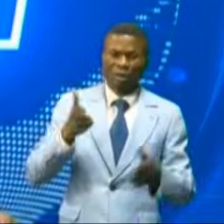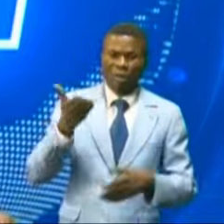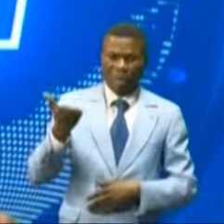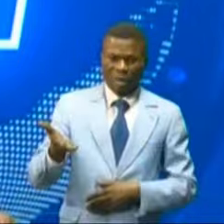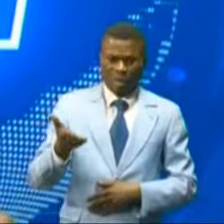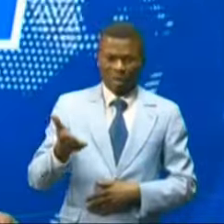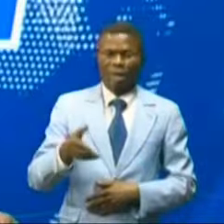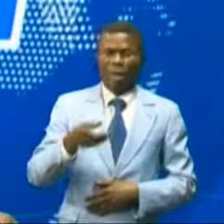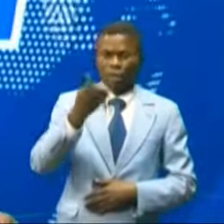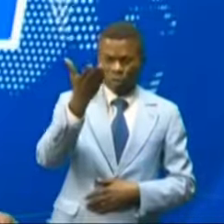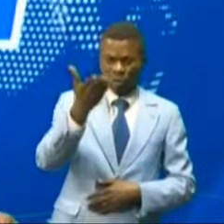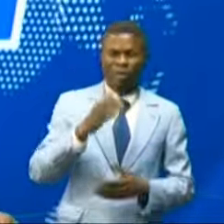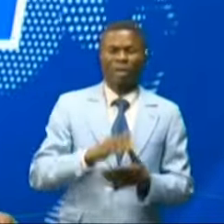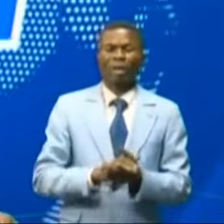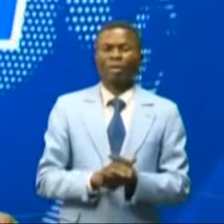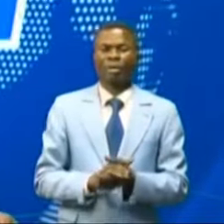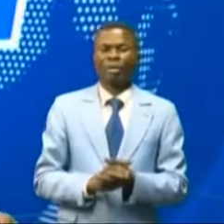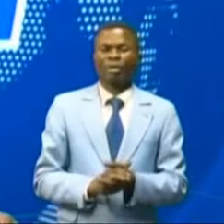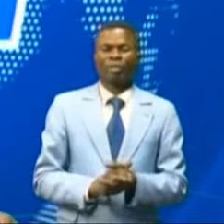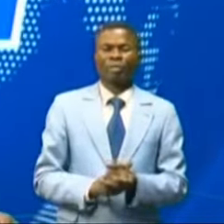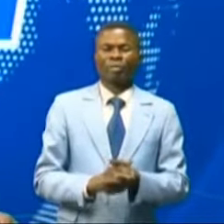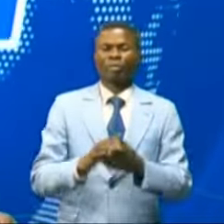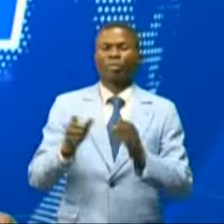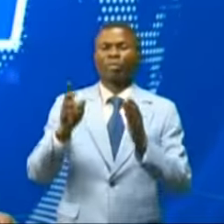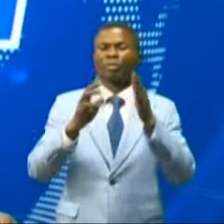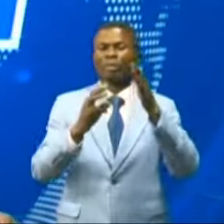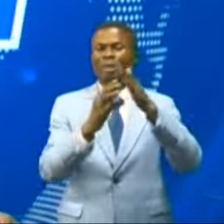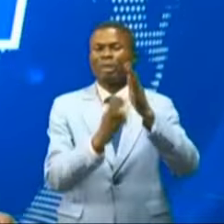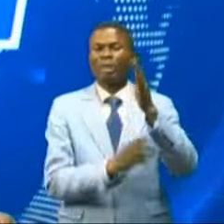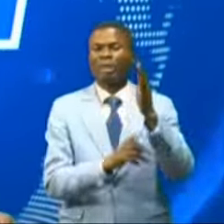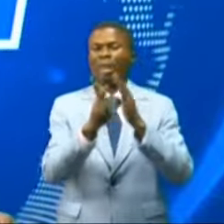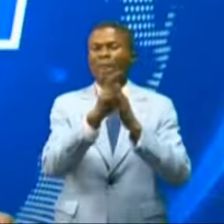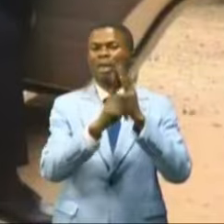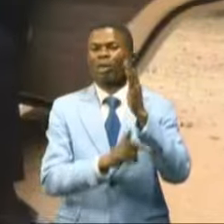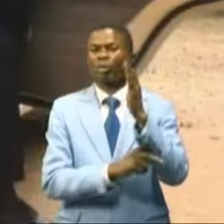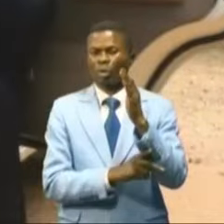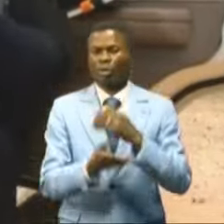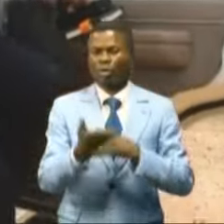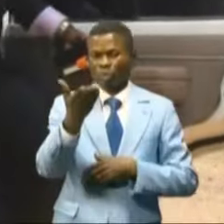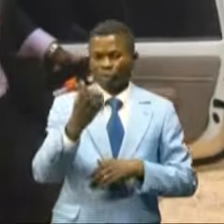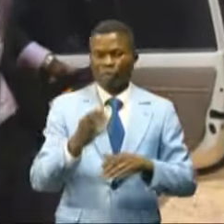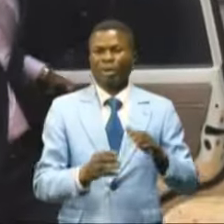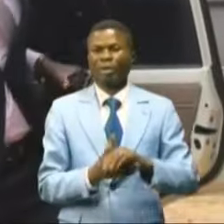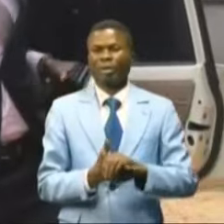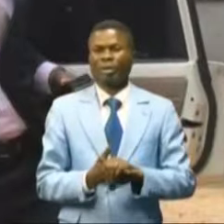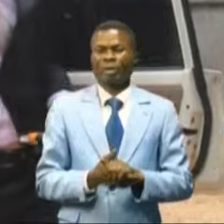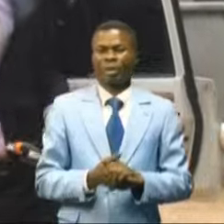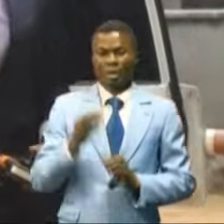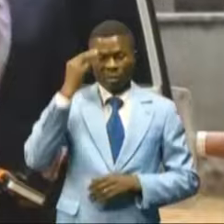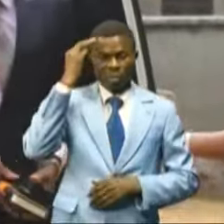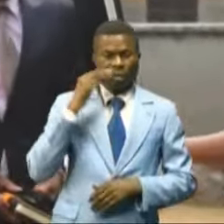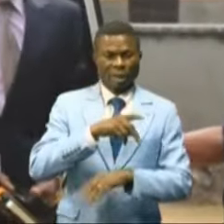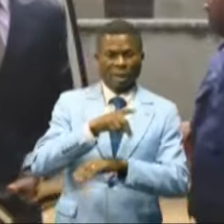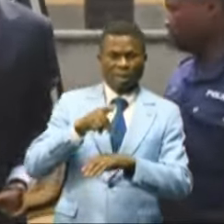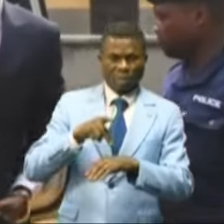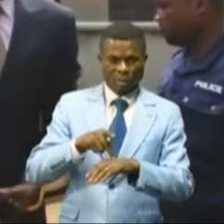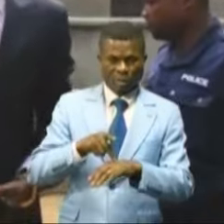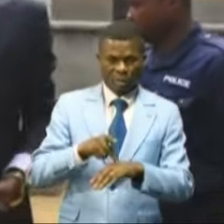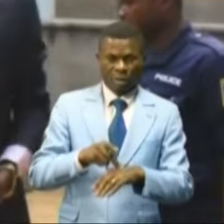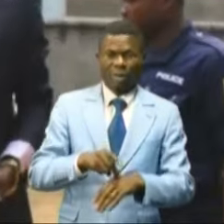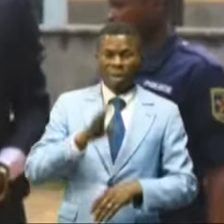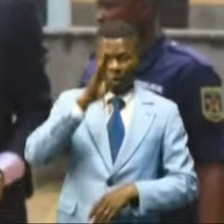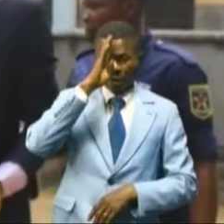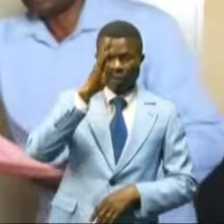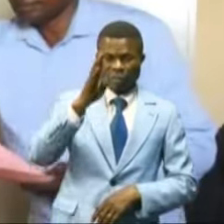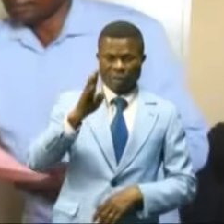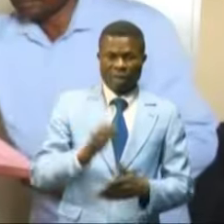province. C'est un reportage de notre confrère Esdras Congo de la RTNC Congo. Le ministre provincial Fidel Kaoumba Tshisekedi